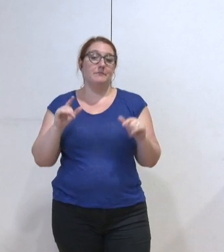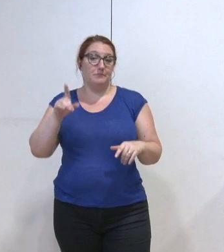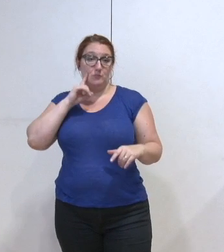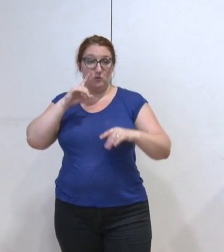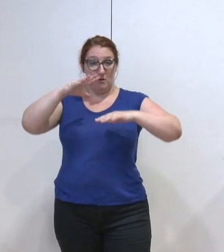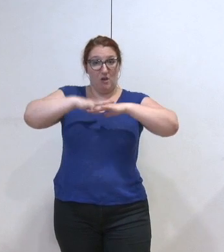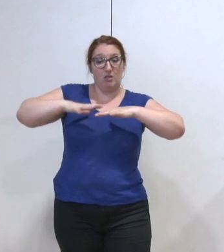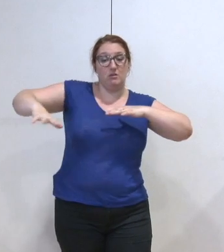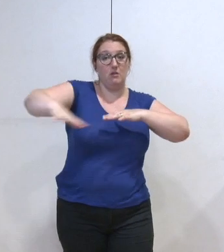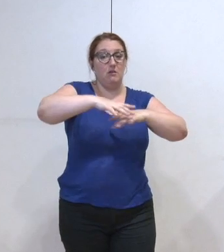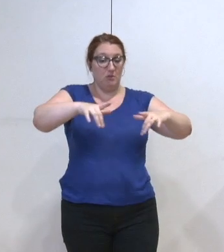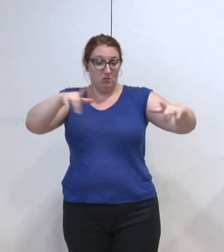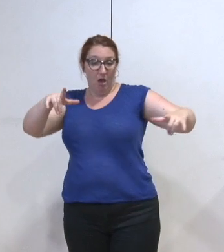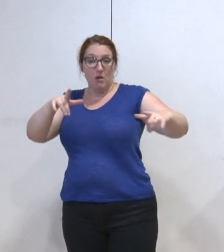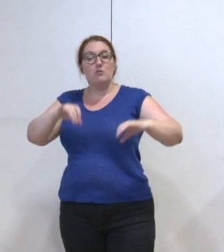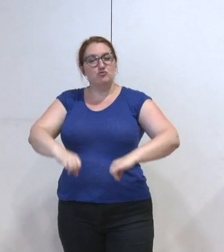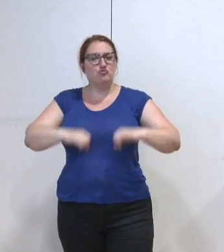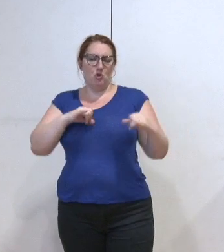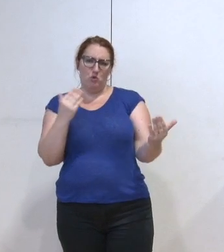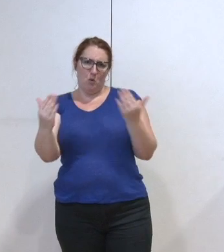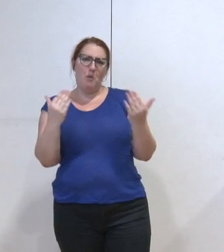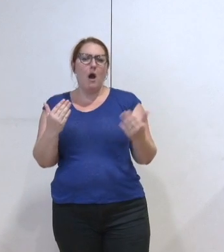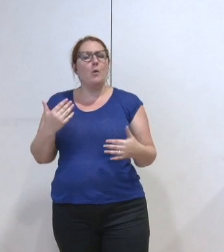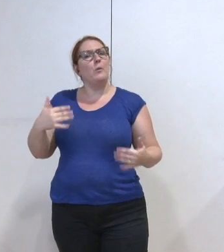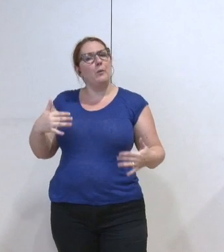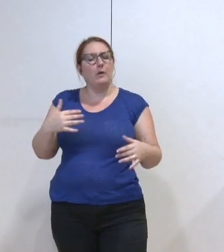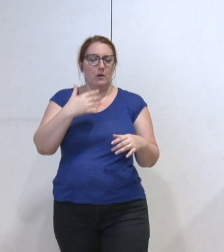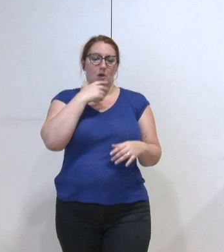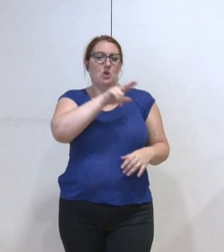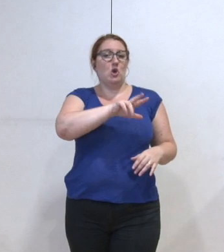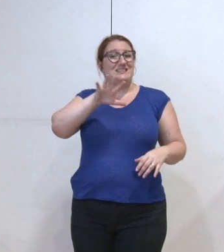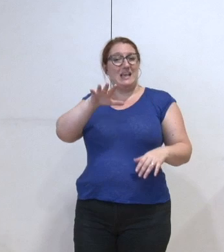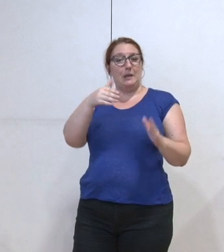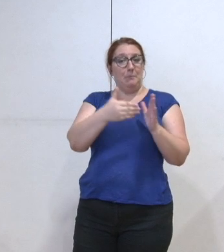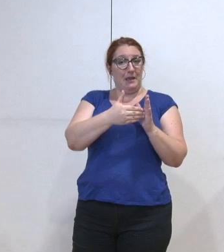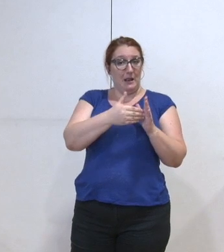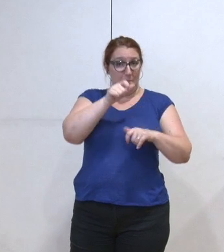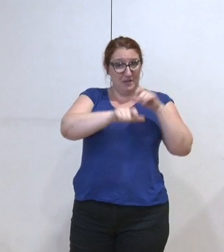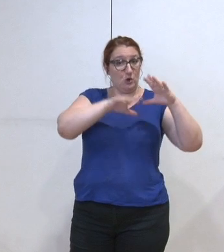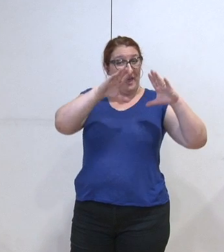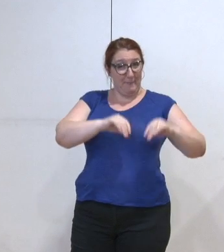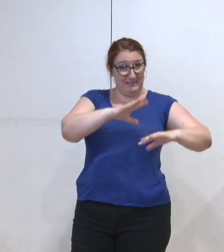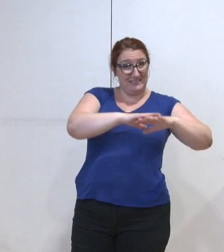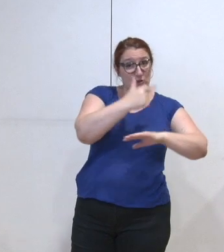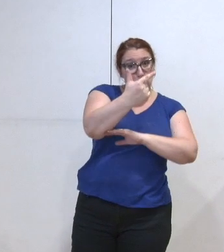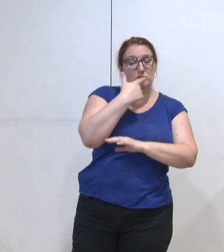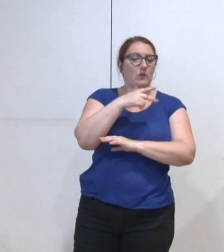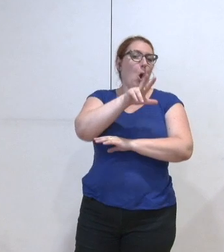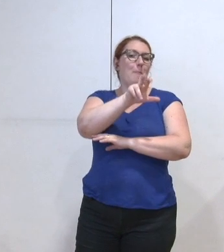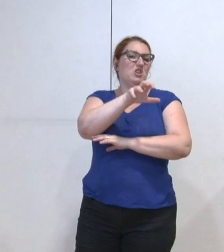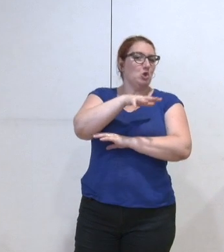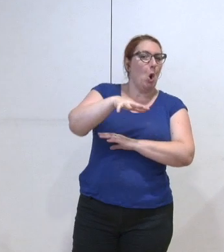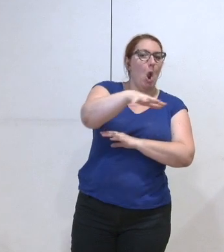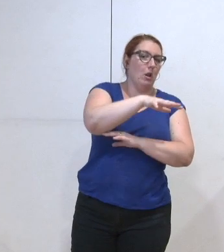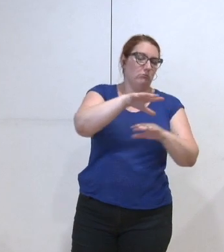ces quartiers al rappelons que le secteur 2 c'est 35000 habitants au complet donc l'équivalent de la ville d'chiroles et que le secteur 4